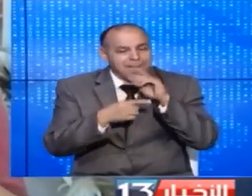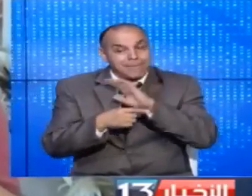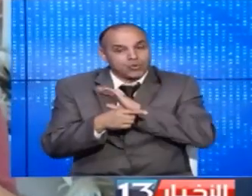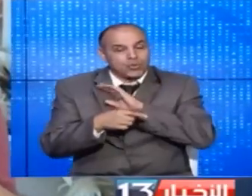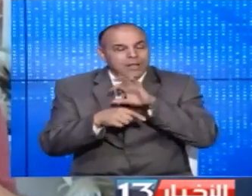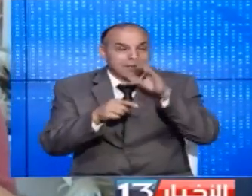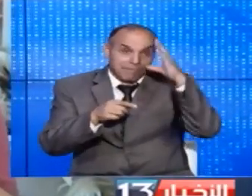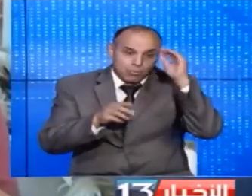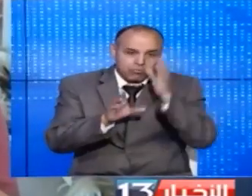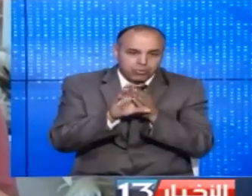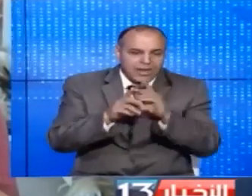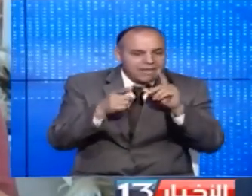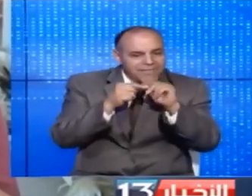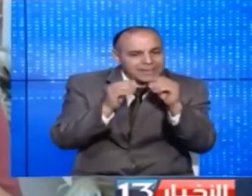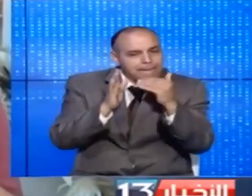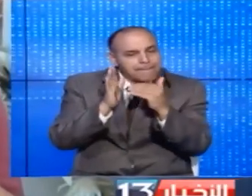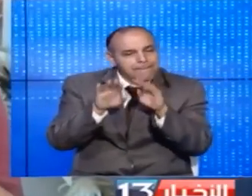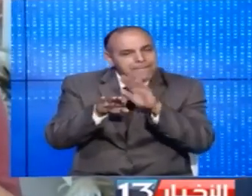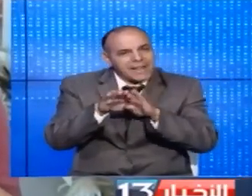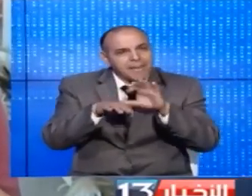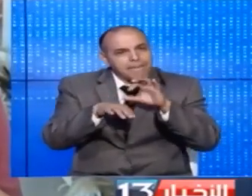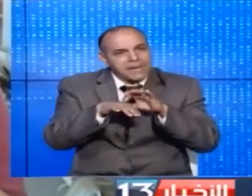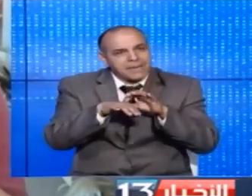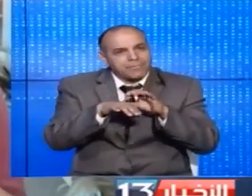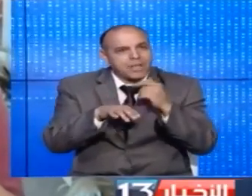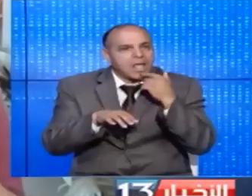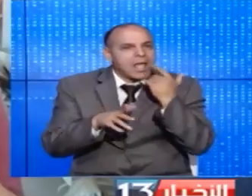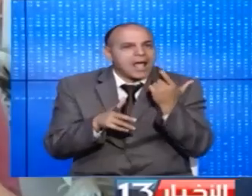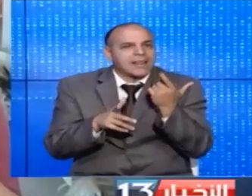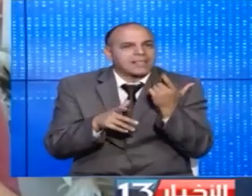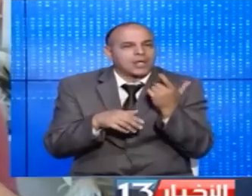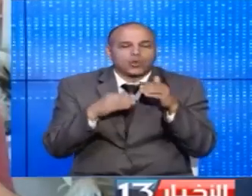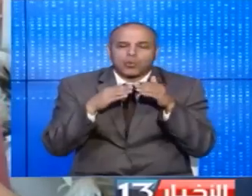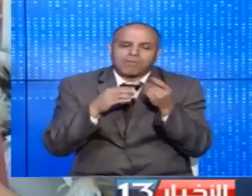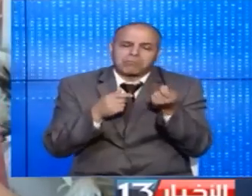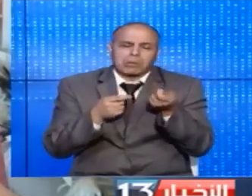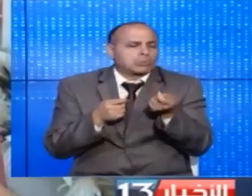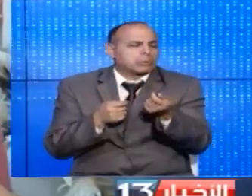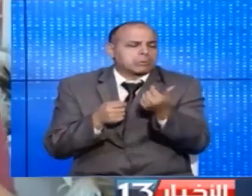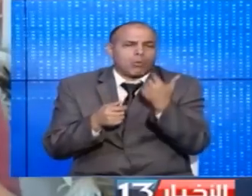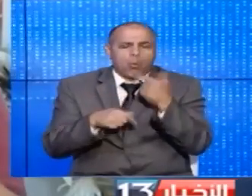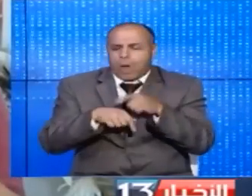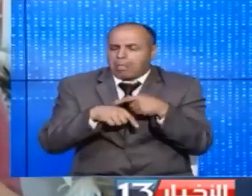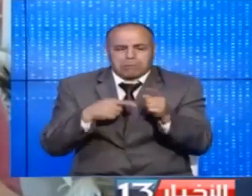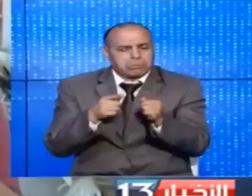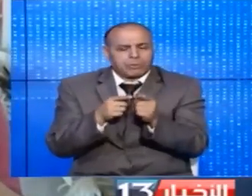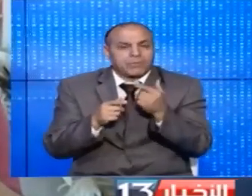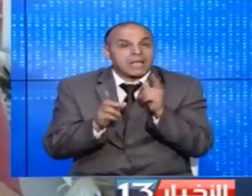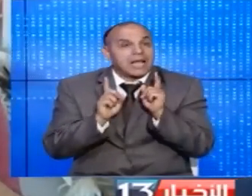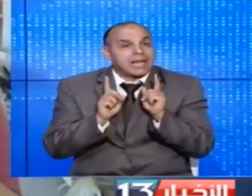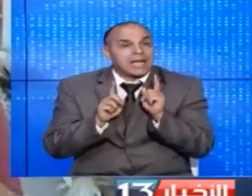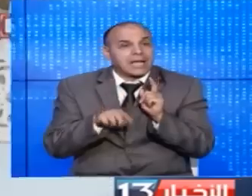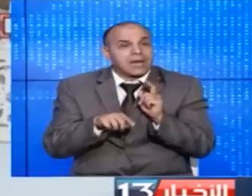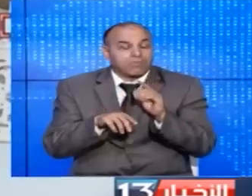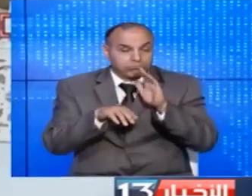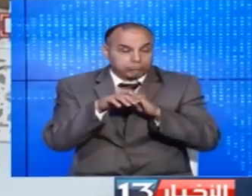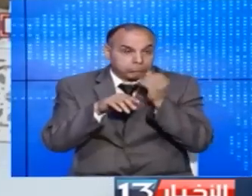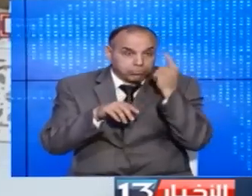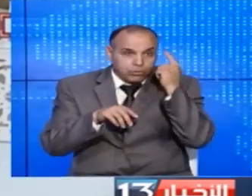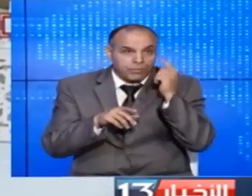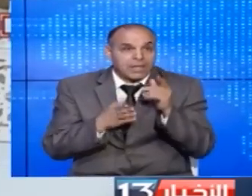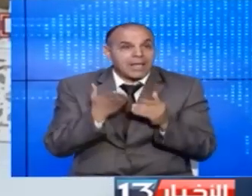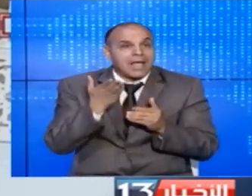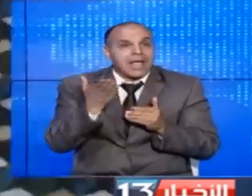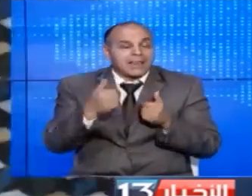الموجودين يفسروا لهم أهم حاجة أنه لو بيانيتر ما يتطلبش برشا فلوس، ما يتطلبش برشا وقت، ولكن يتطلب الوعي.